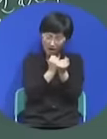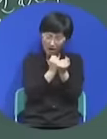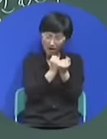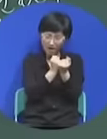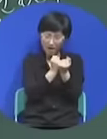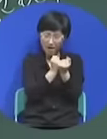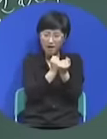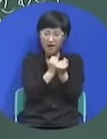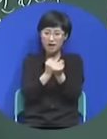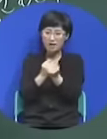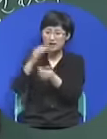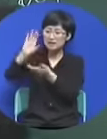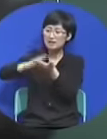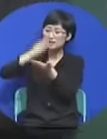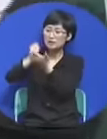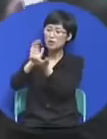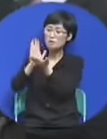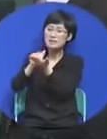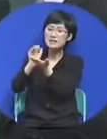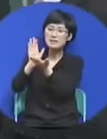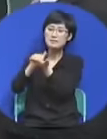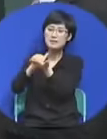해주셨다.